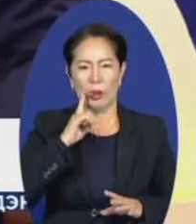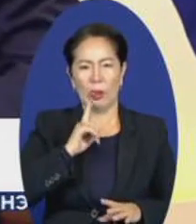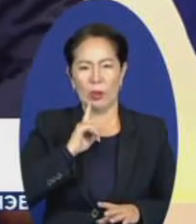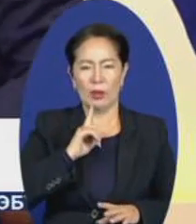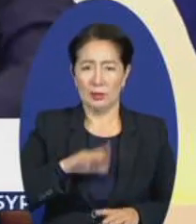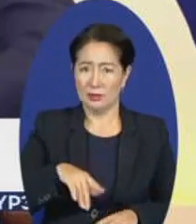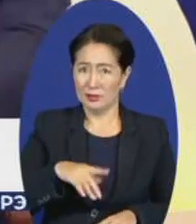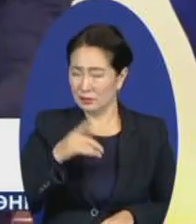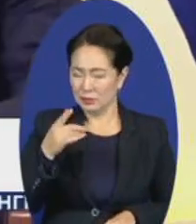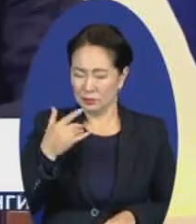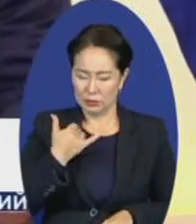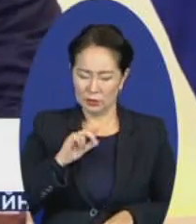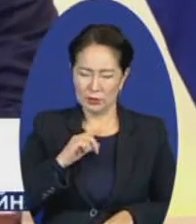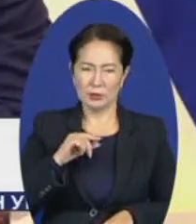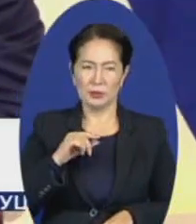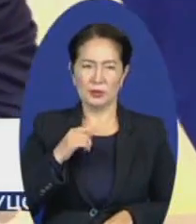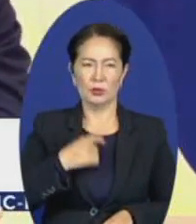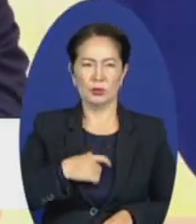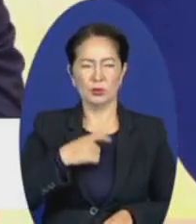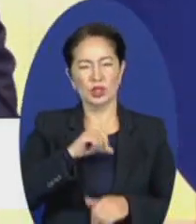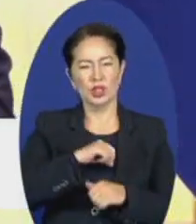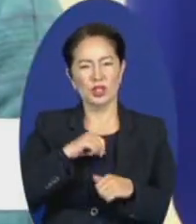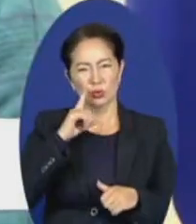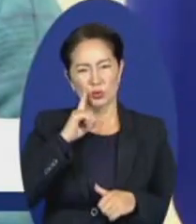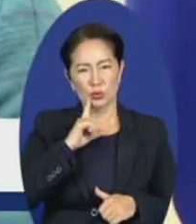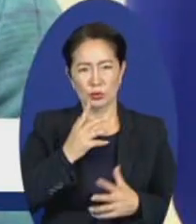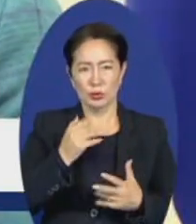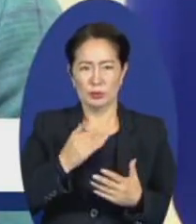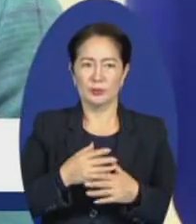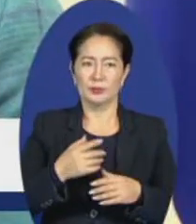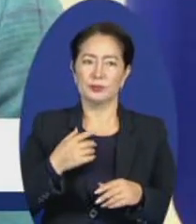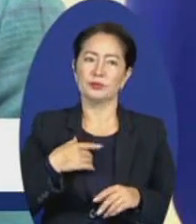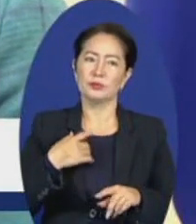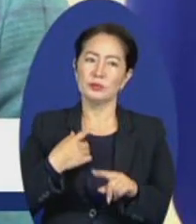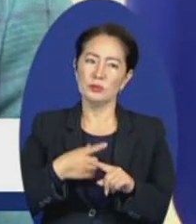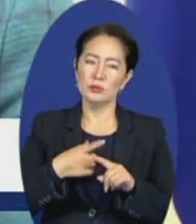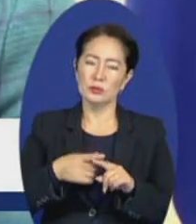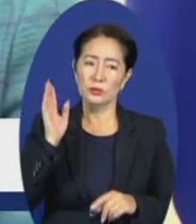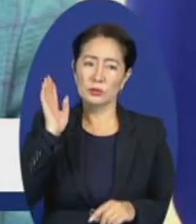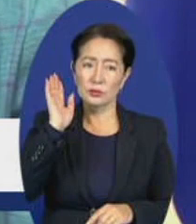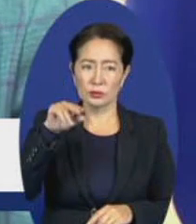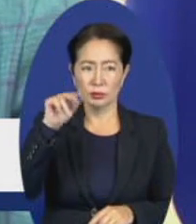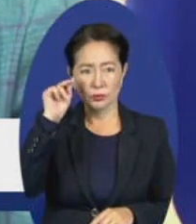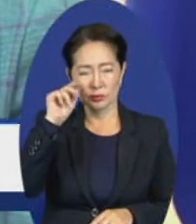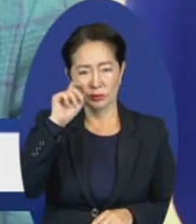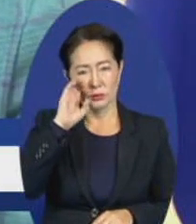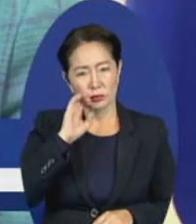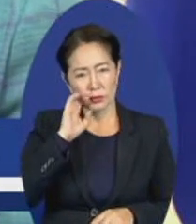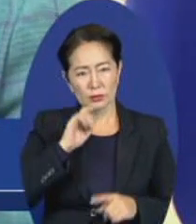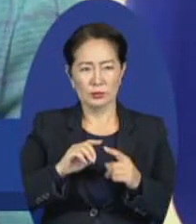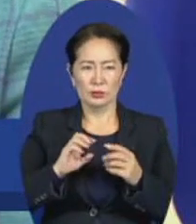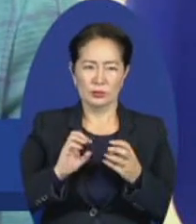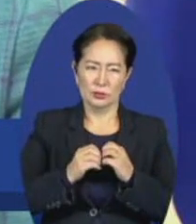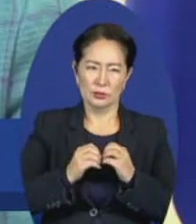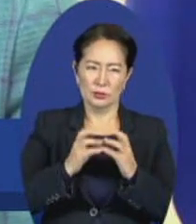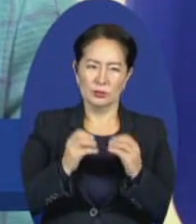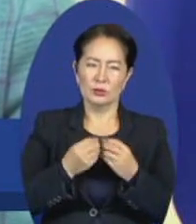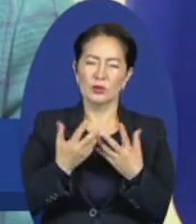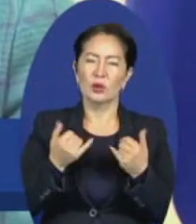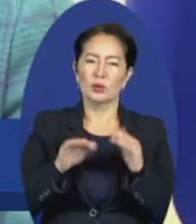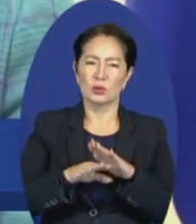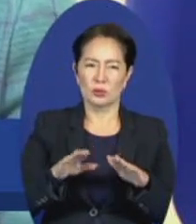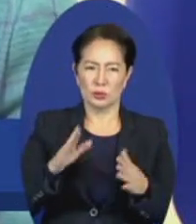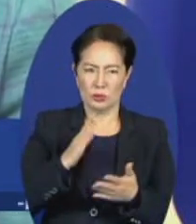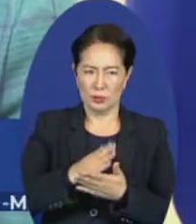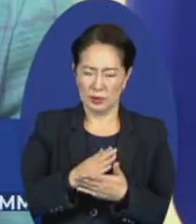хот бол одоо хотын иргэн байх одоо хүсэлтэй хүмүүс үл их байдаг. Одоо орон нутгийн сургуульд бол одоо сурах сонирхолтой, хийж бүтээх сонирхолтой маш олон